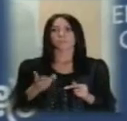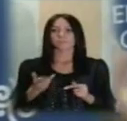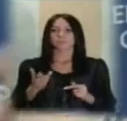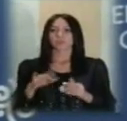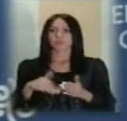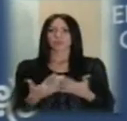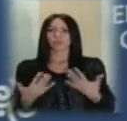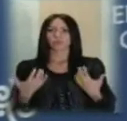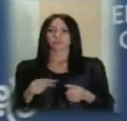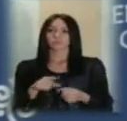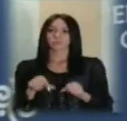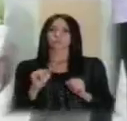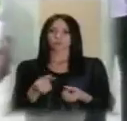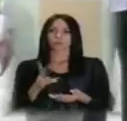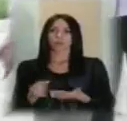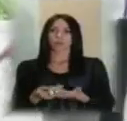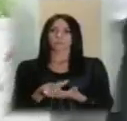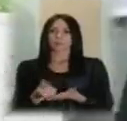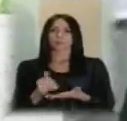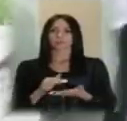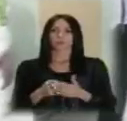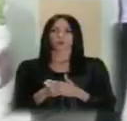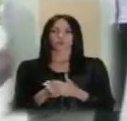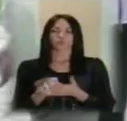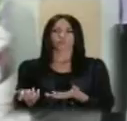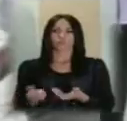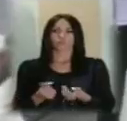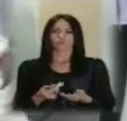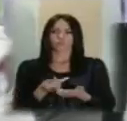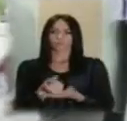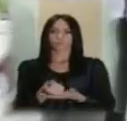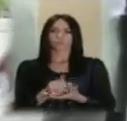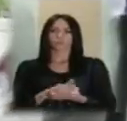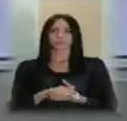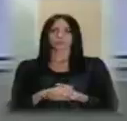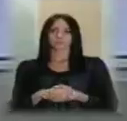Їх можна буде на платній основі отримати. Анатон Владислав Купрієв, Суспільне, Херсон.